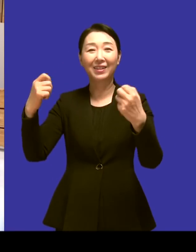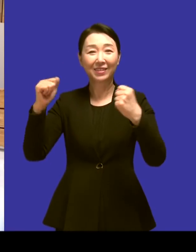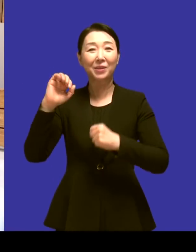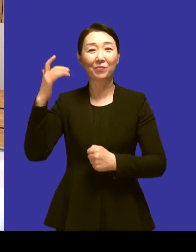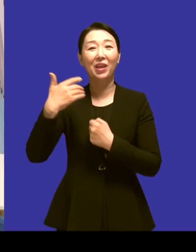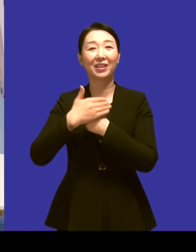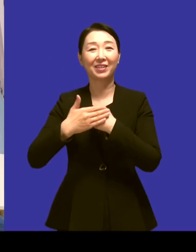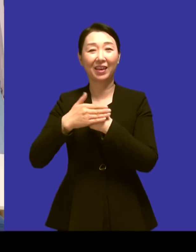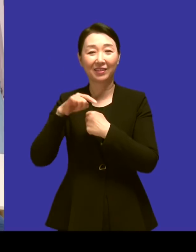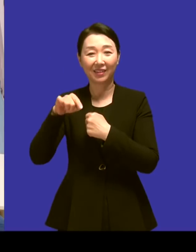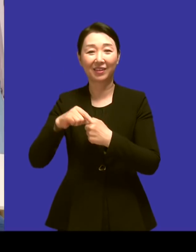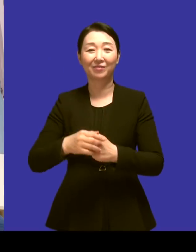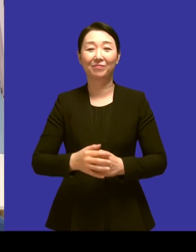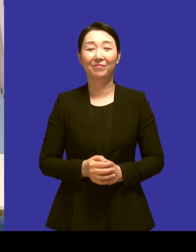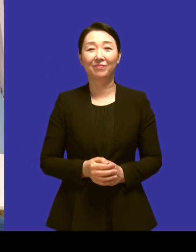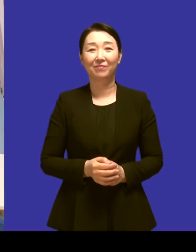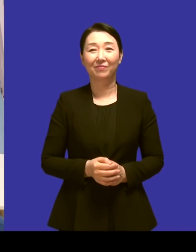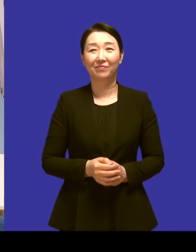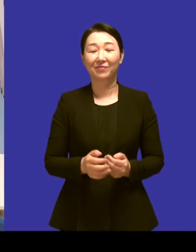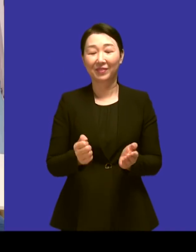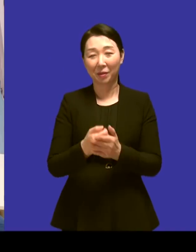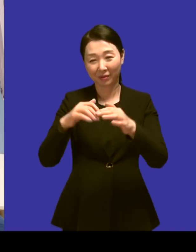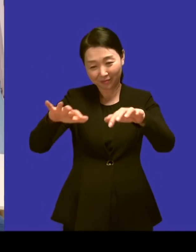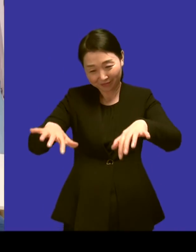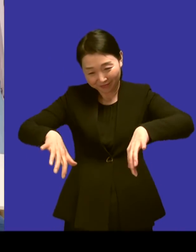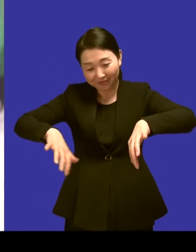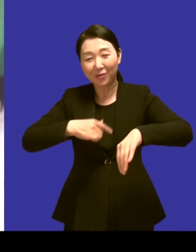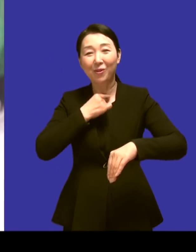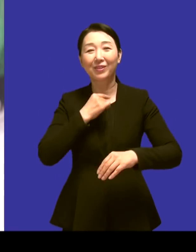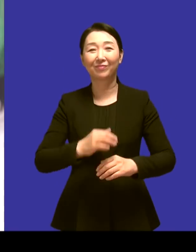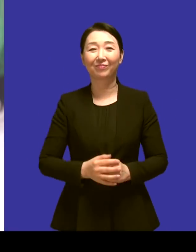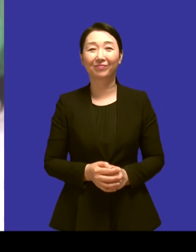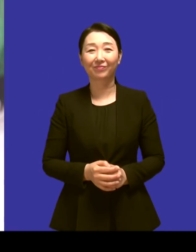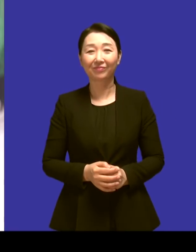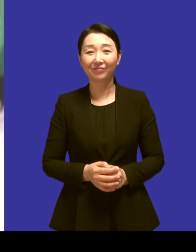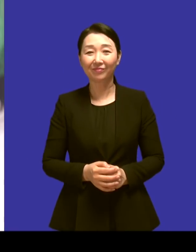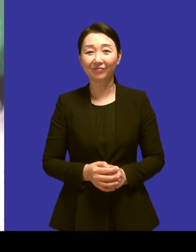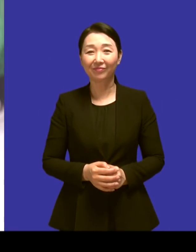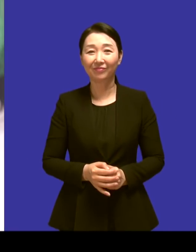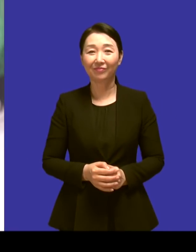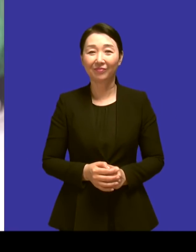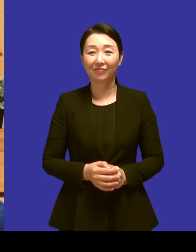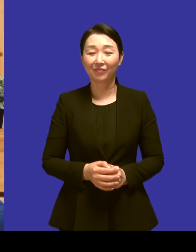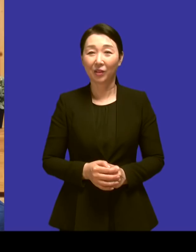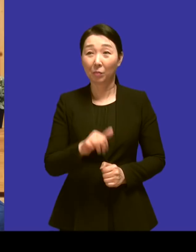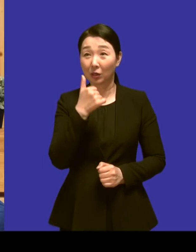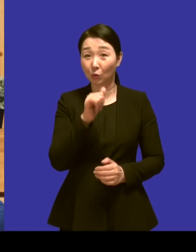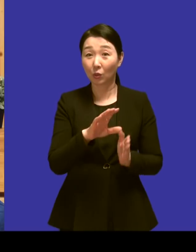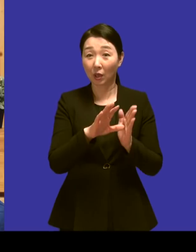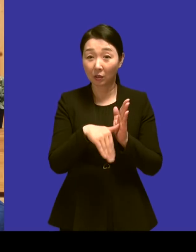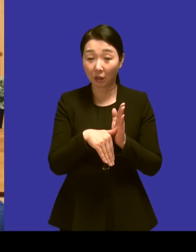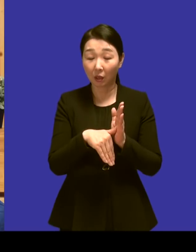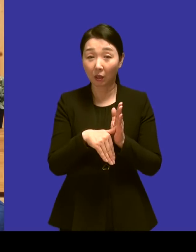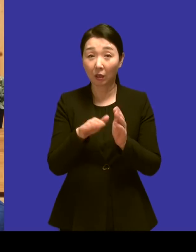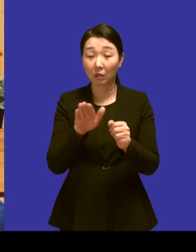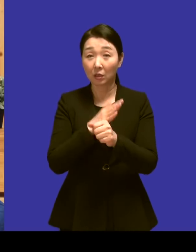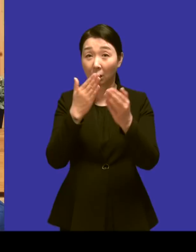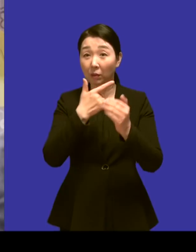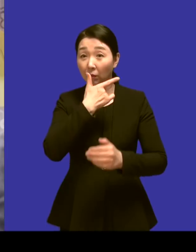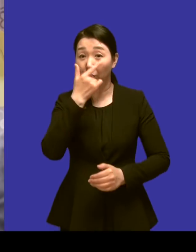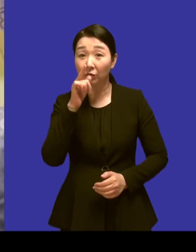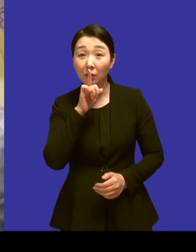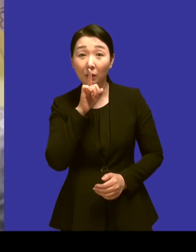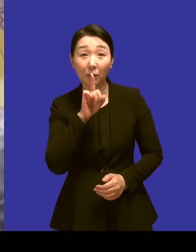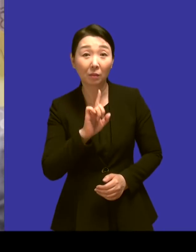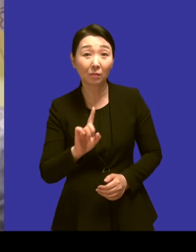그게 은혜여서 그래요? 그렇게 원을 좀 추구하고 있습니다. 근데 대표님 아까 오프닝에 소개 올렸는데 무슨 애정 결핍으로